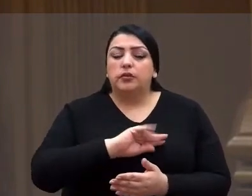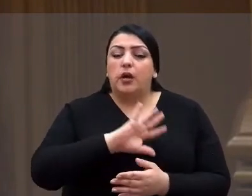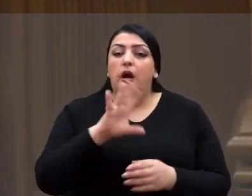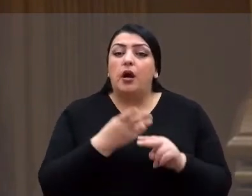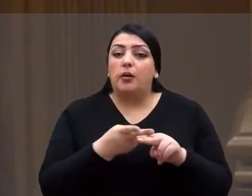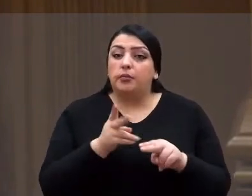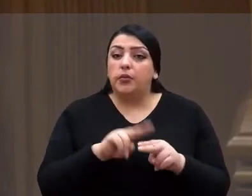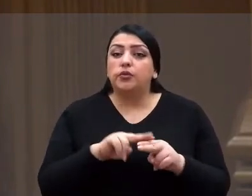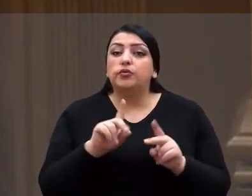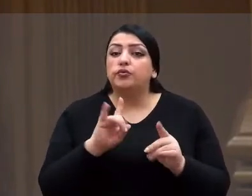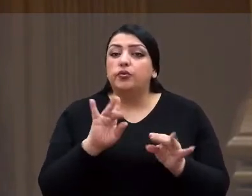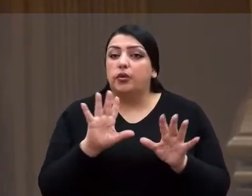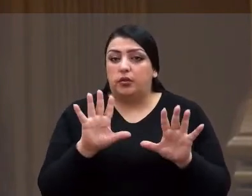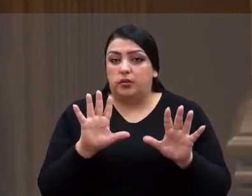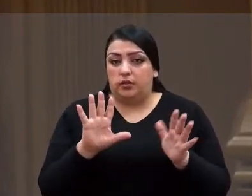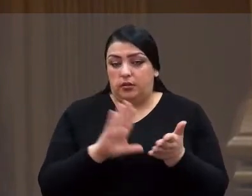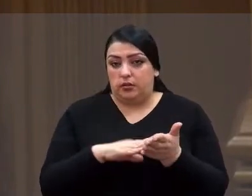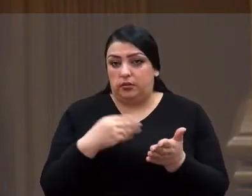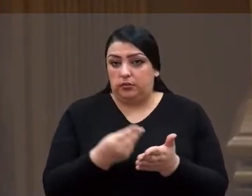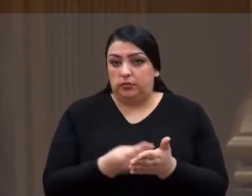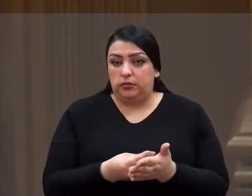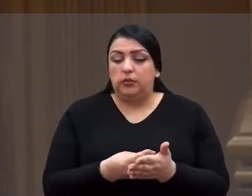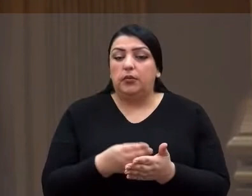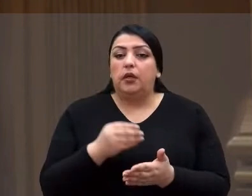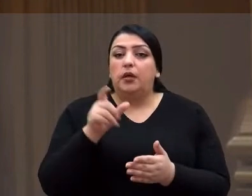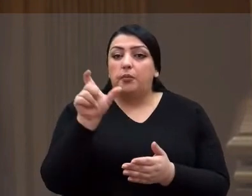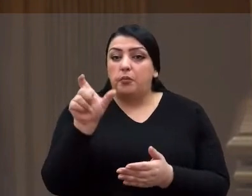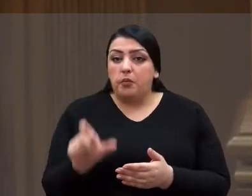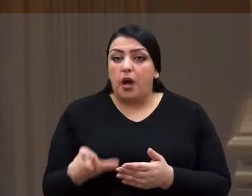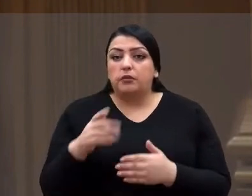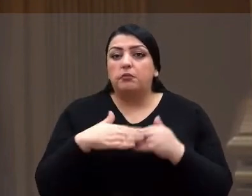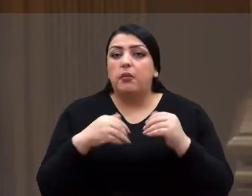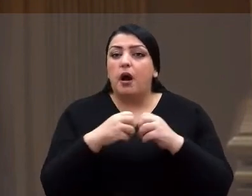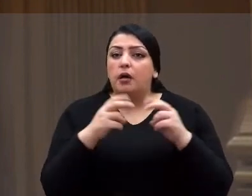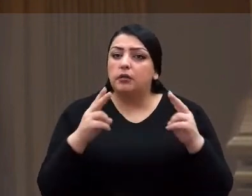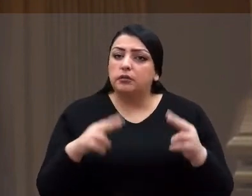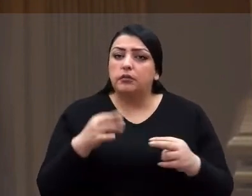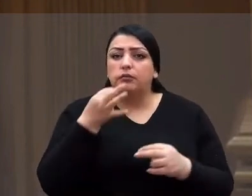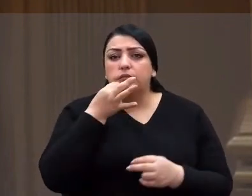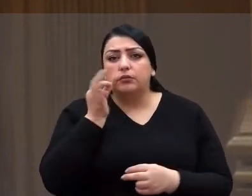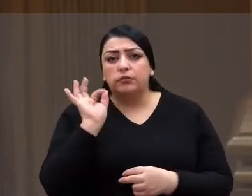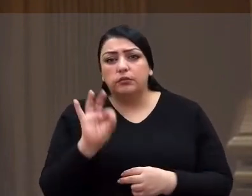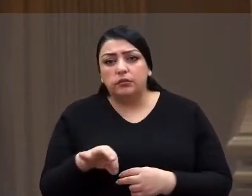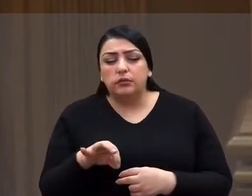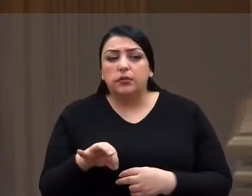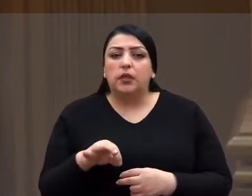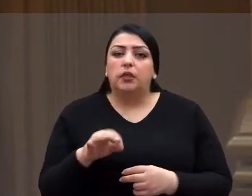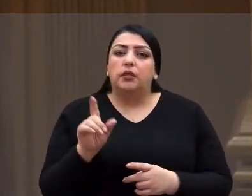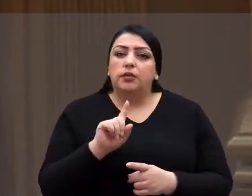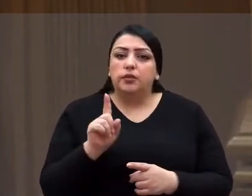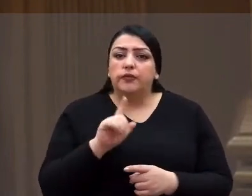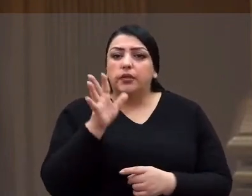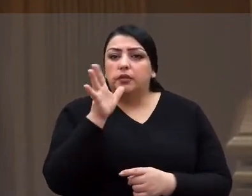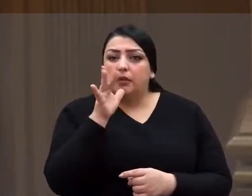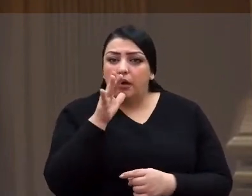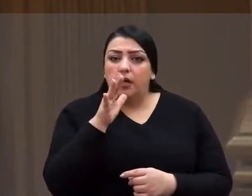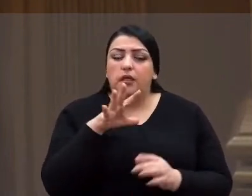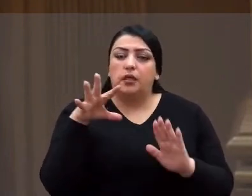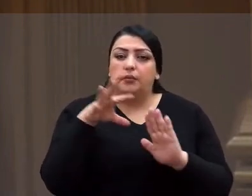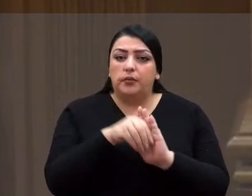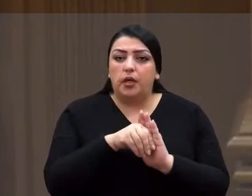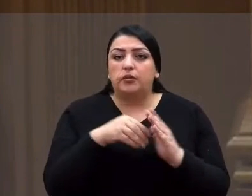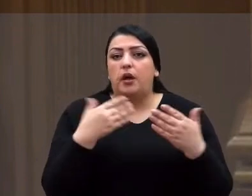է, որ ցանկացած կասկած առայն արդյոք անձի մասնագիտական ունակությունները կամ հմտությունները տարիքից ելնելով,